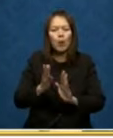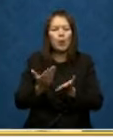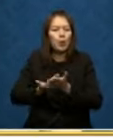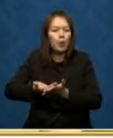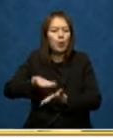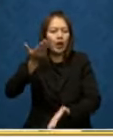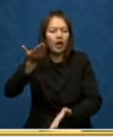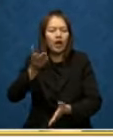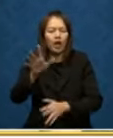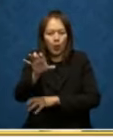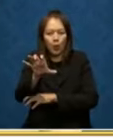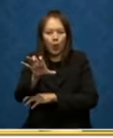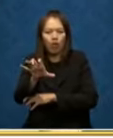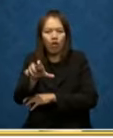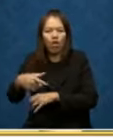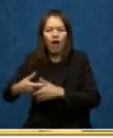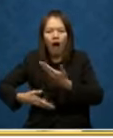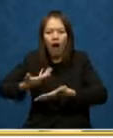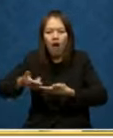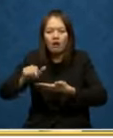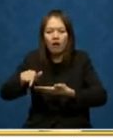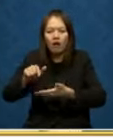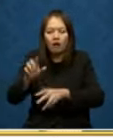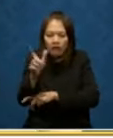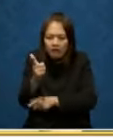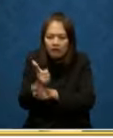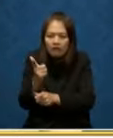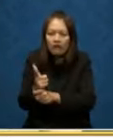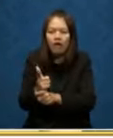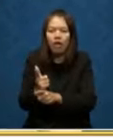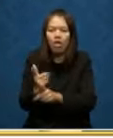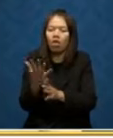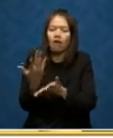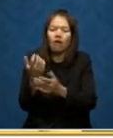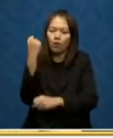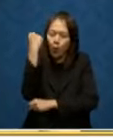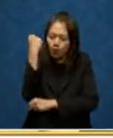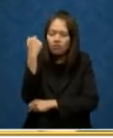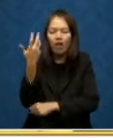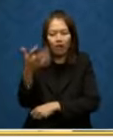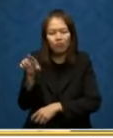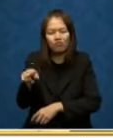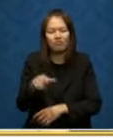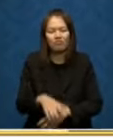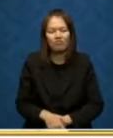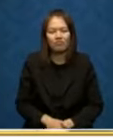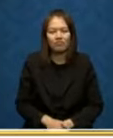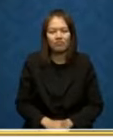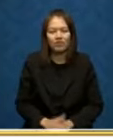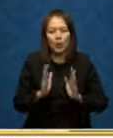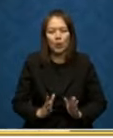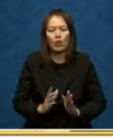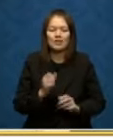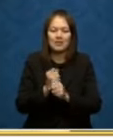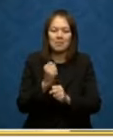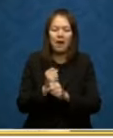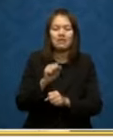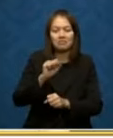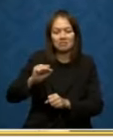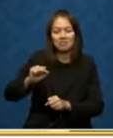วันนี้โดนกุ้งกินเข้าไปก็ไม่รู้จะเป็นเศรษฐีหรือเปล่านะครับแล้วก็ผมเชื่อว่าเพื่อนสมาชิกของผมใน